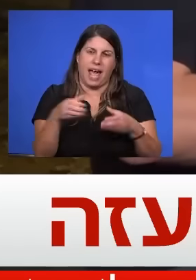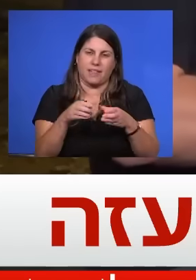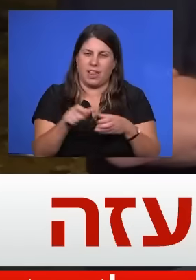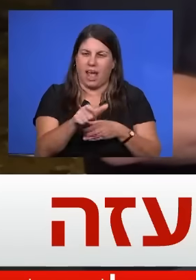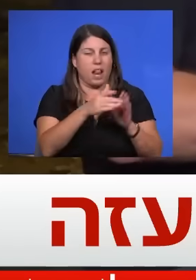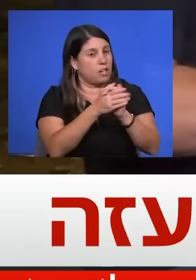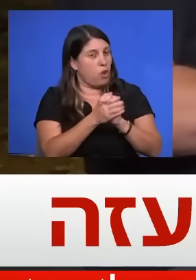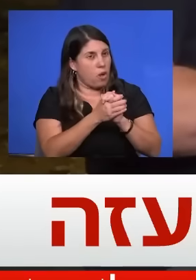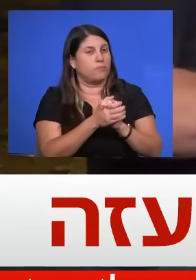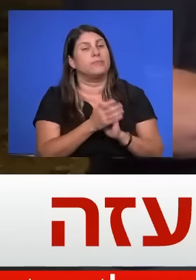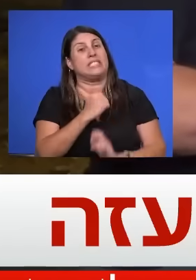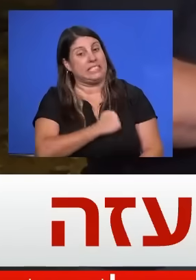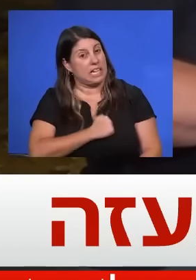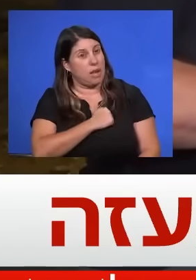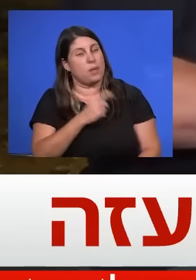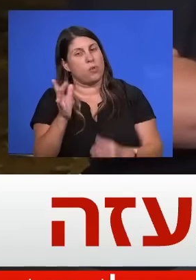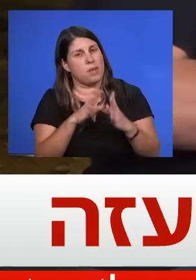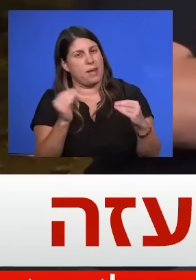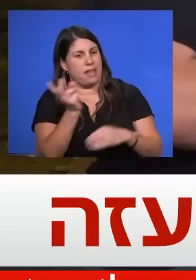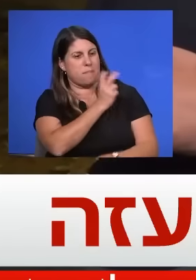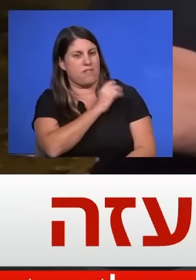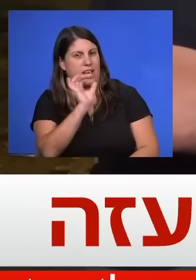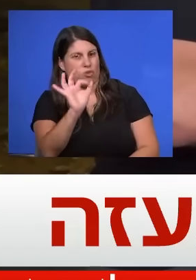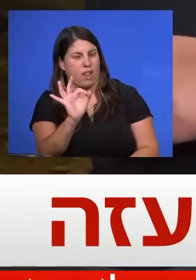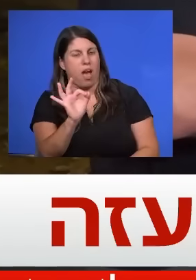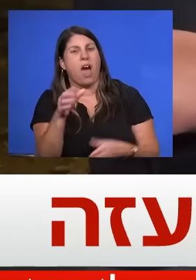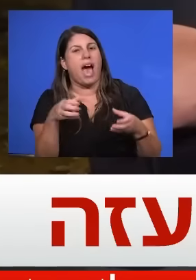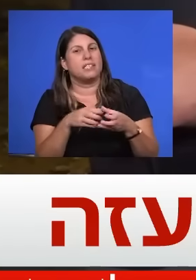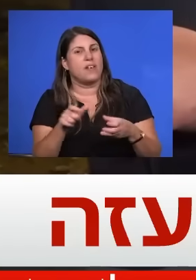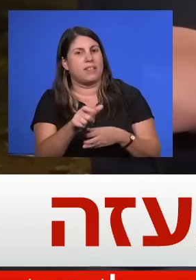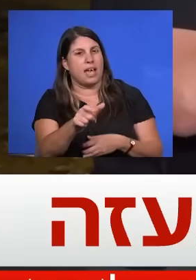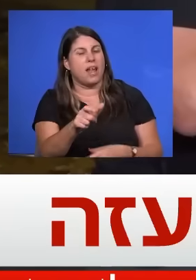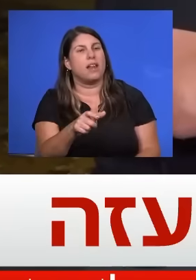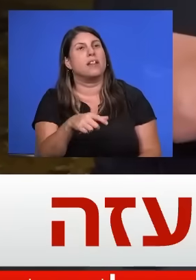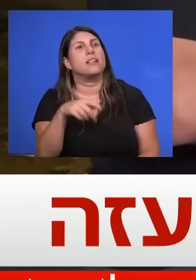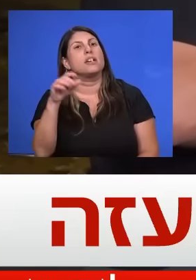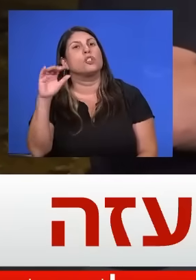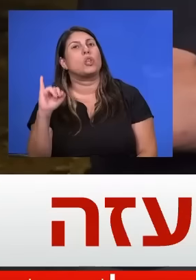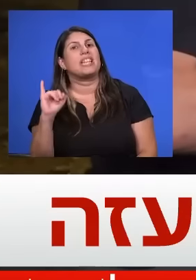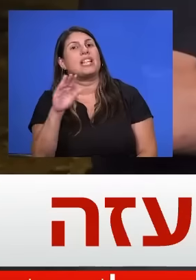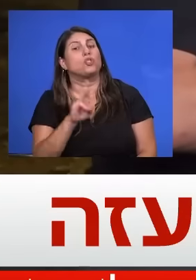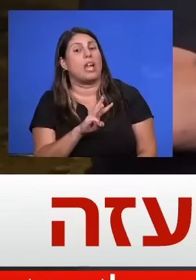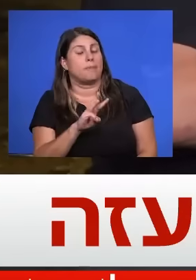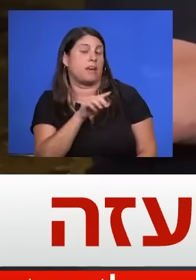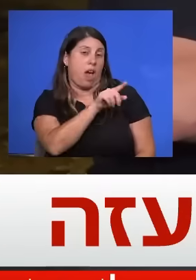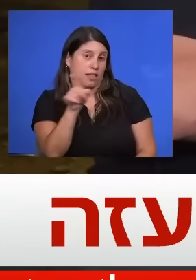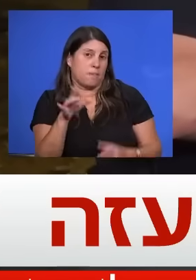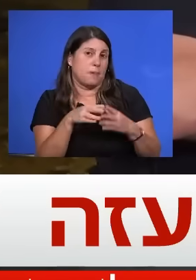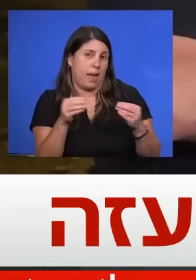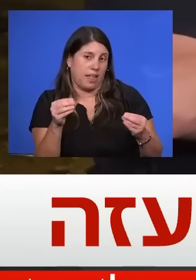אתה איבדת את מפקד חטיבת הנחל, את אלוף משנה יונתן שטיינברג, אתם איבדתם, שנהרג